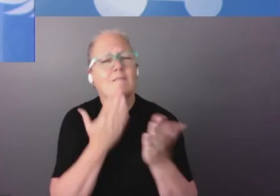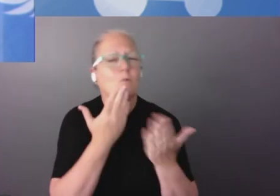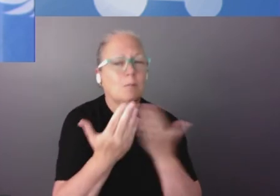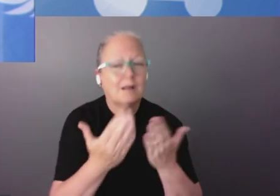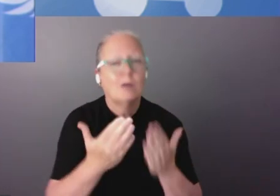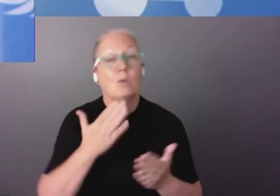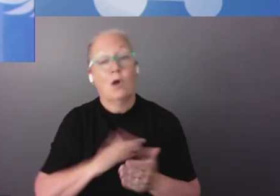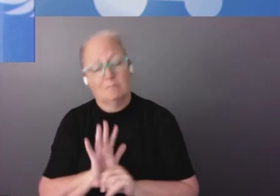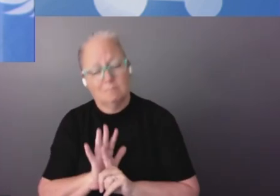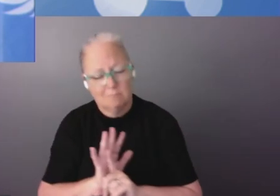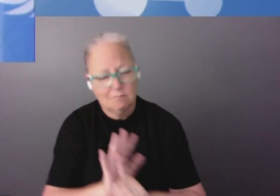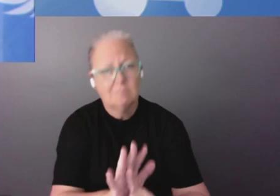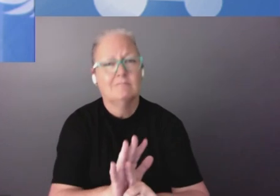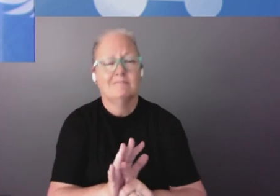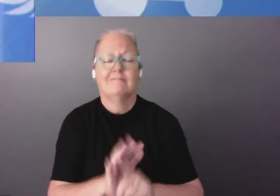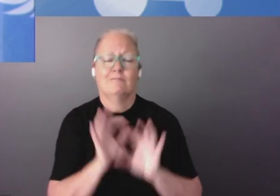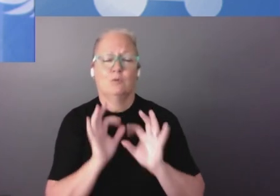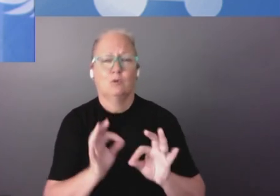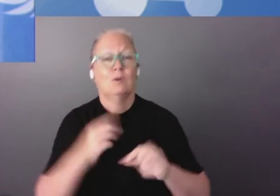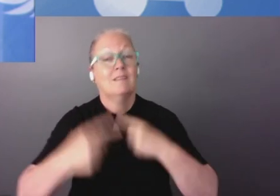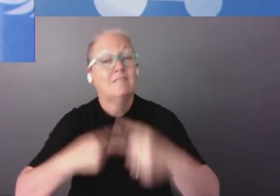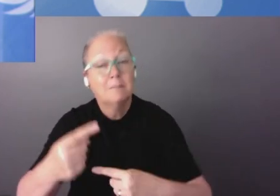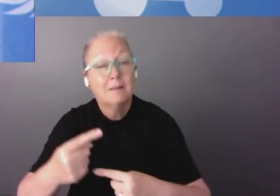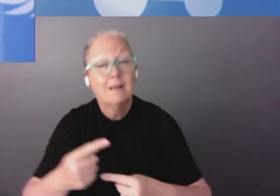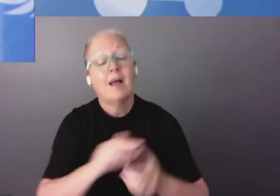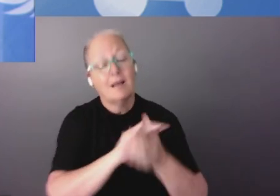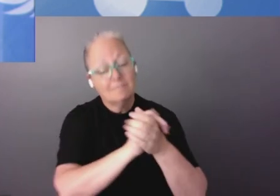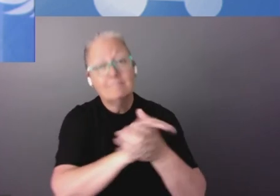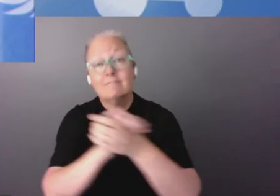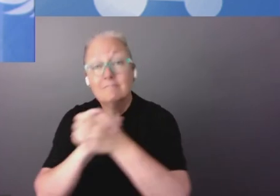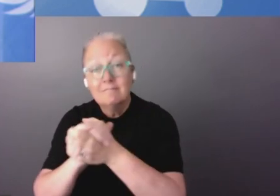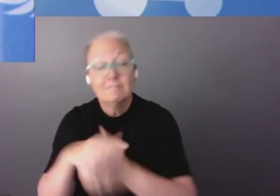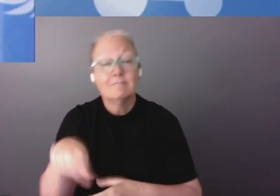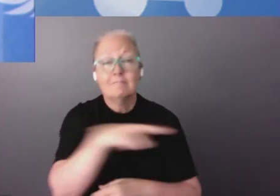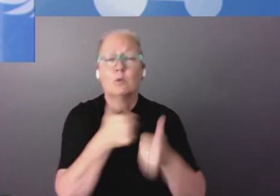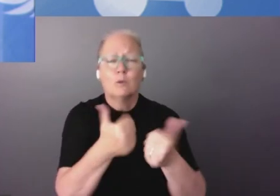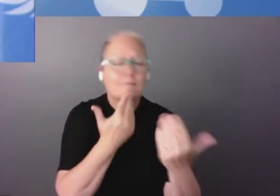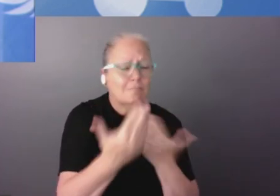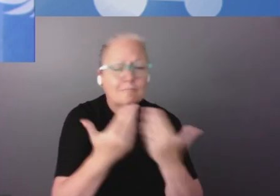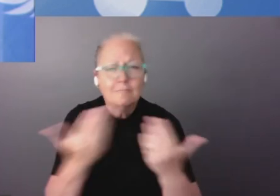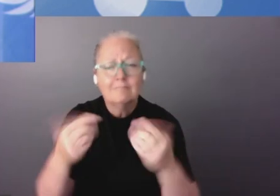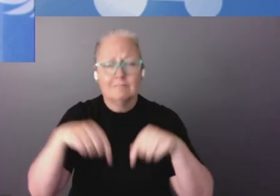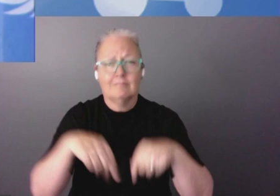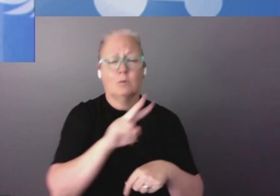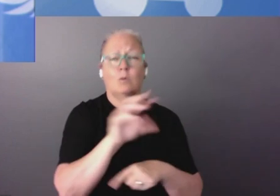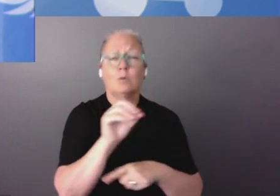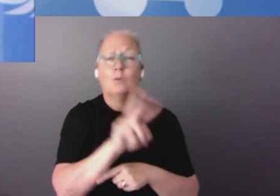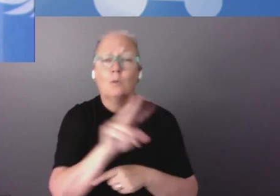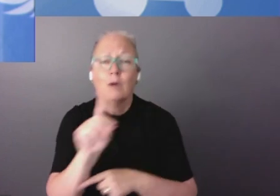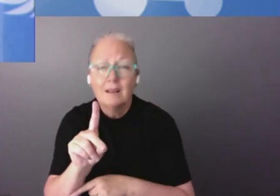przyłączy się do zbliżającego się forum organizowanego przez